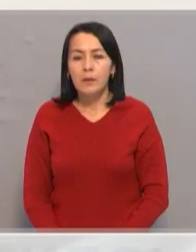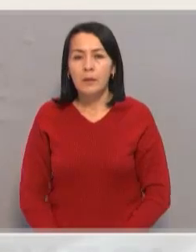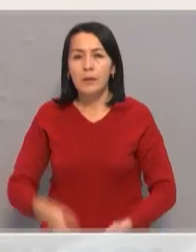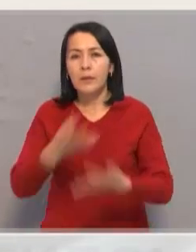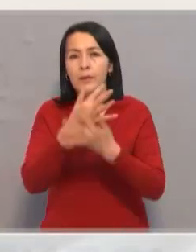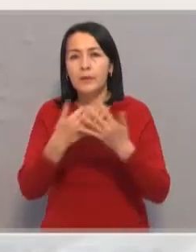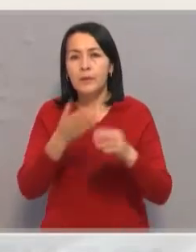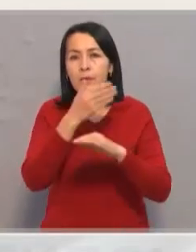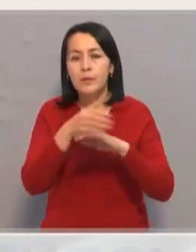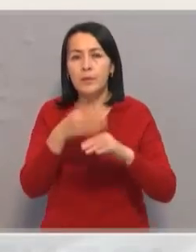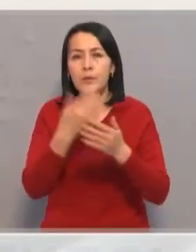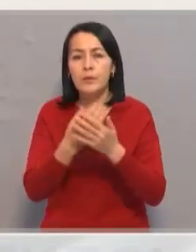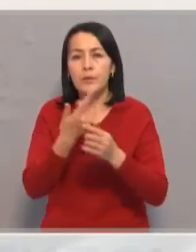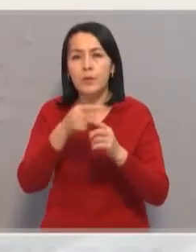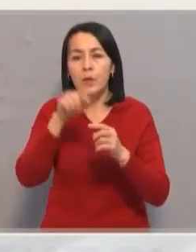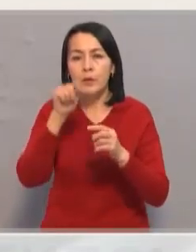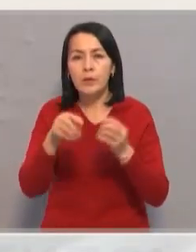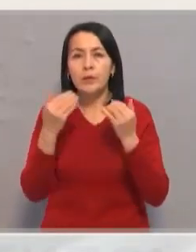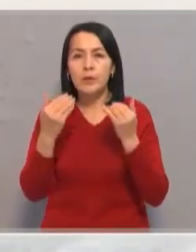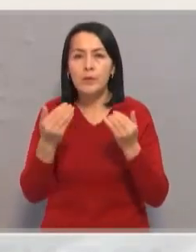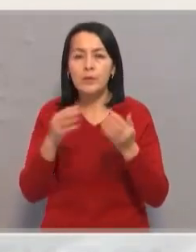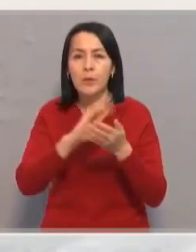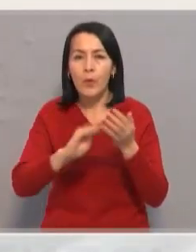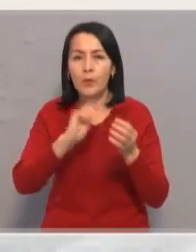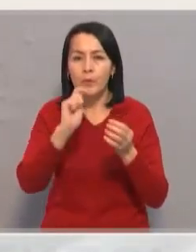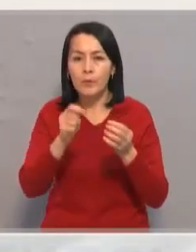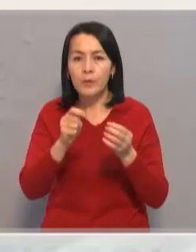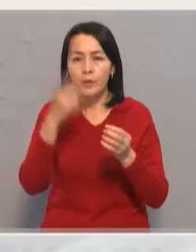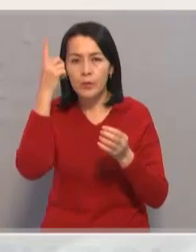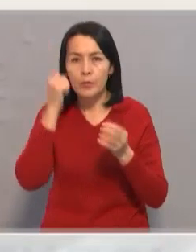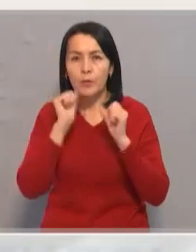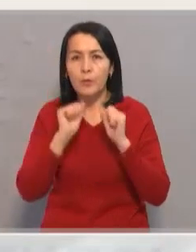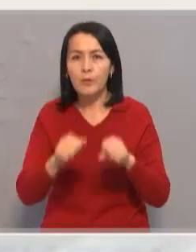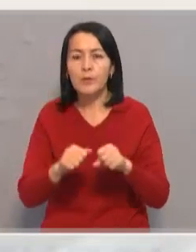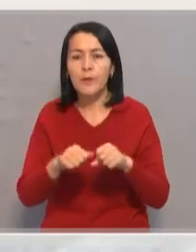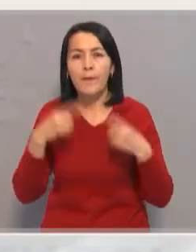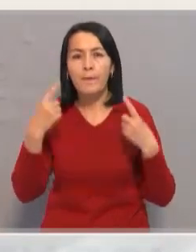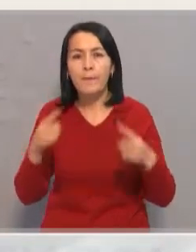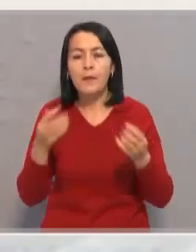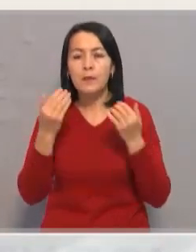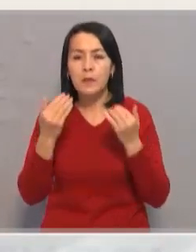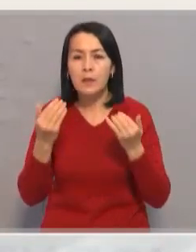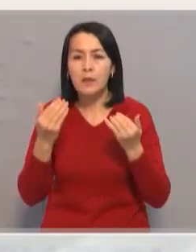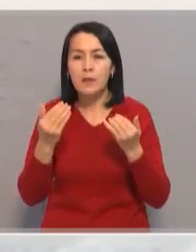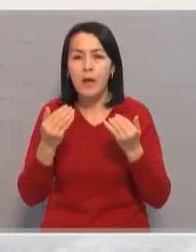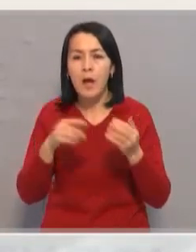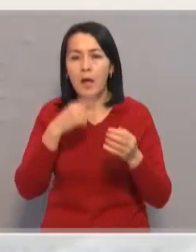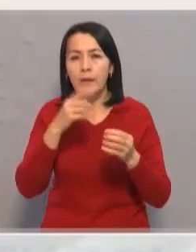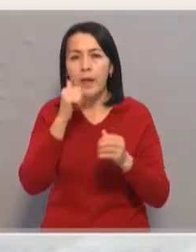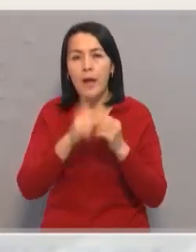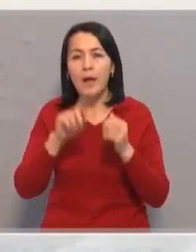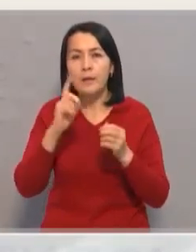өндірушілерінің жаңа субсидия сұрауға алып отыр. Сондықтан олардың да бұл өтінімдерін түсінуге болады. Бірақ жаңағы басын айтқандай,